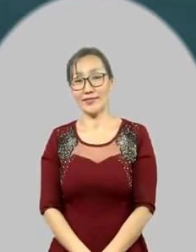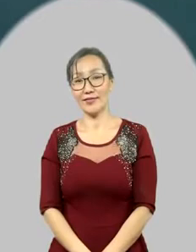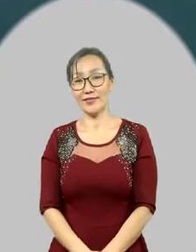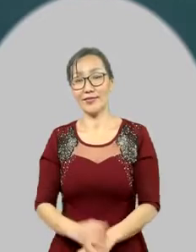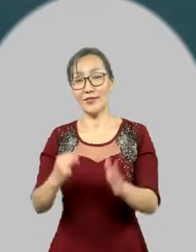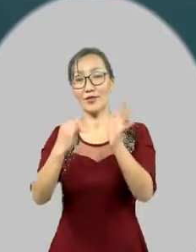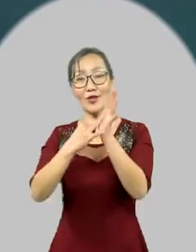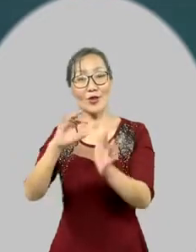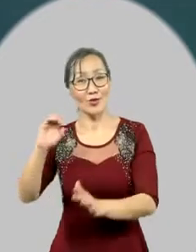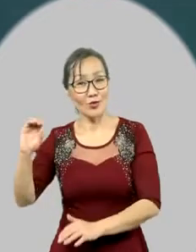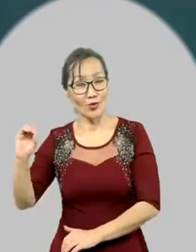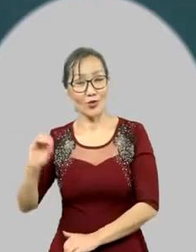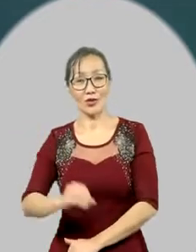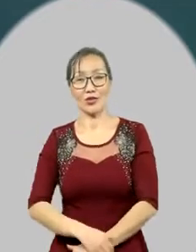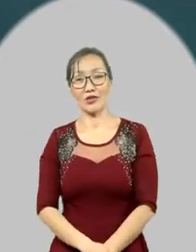700